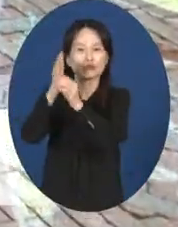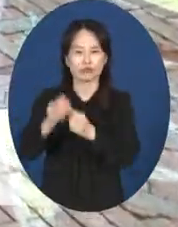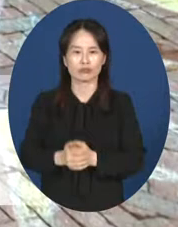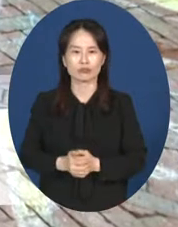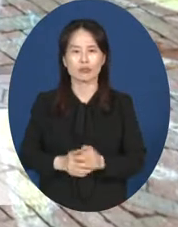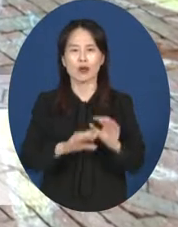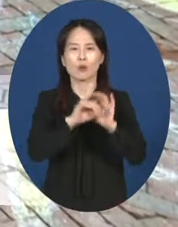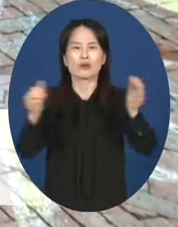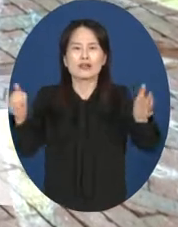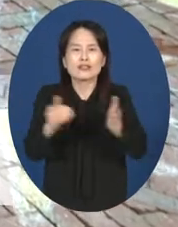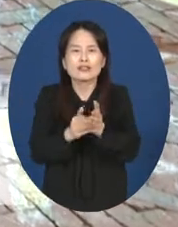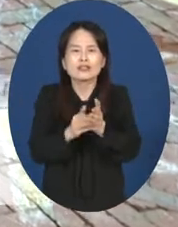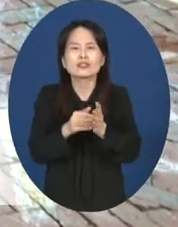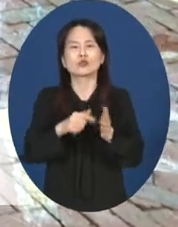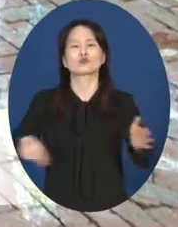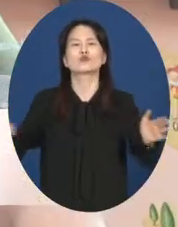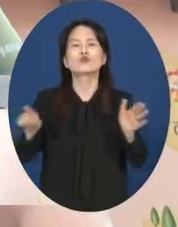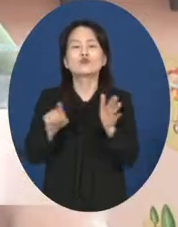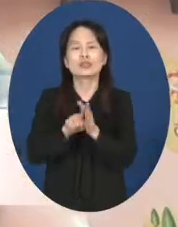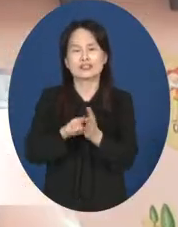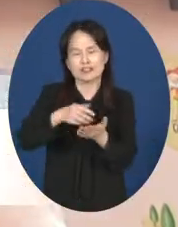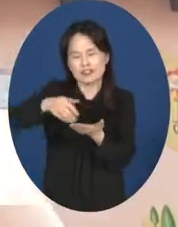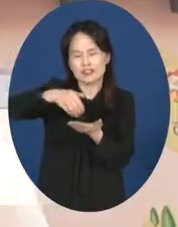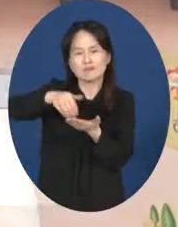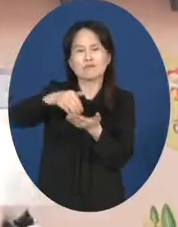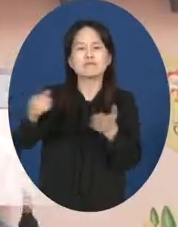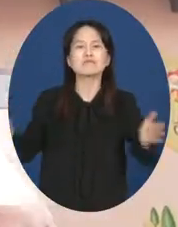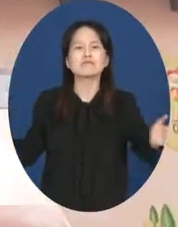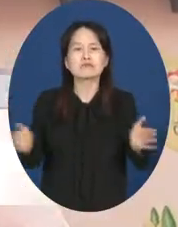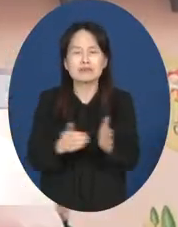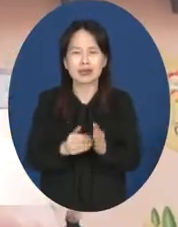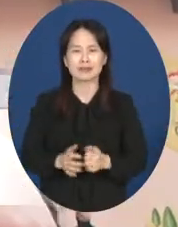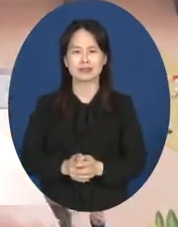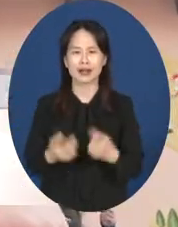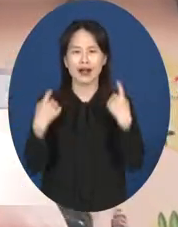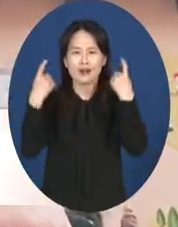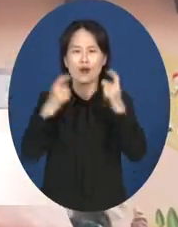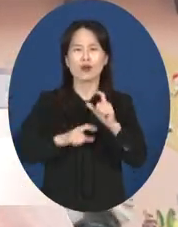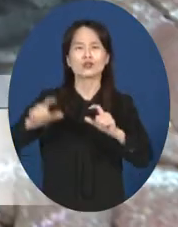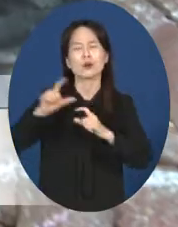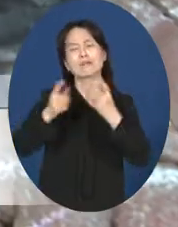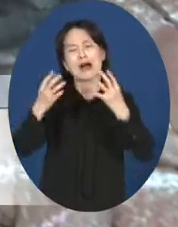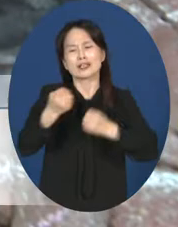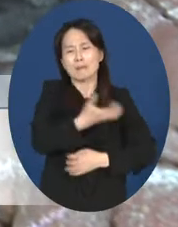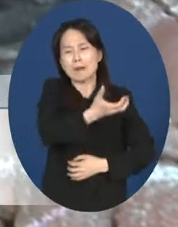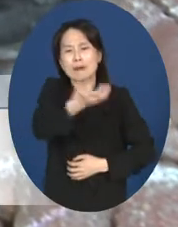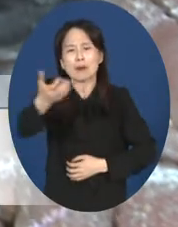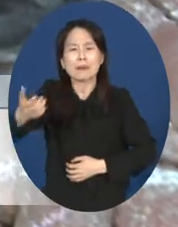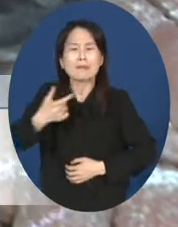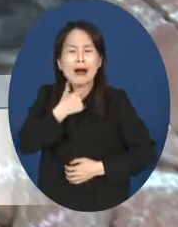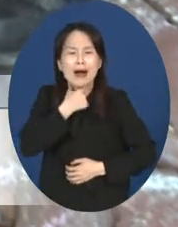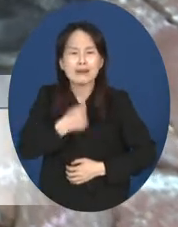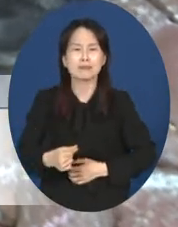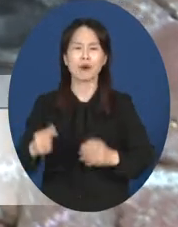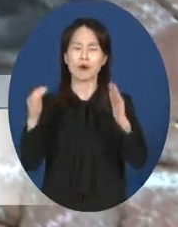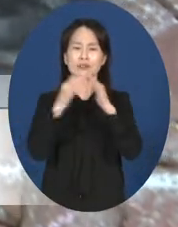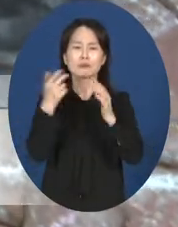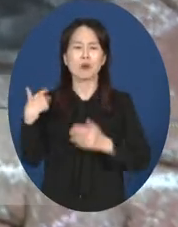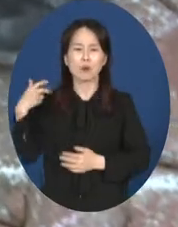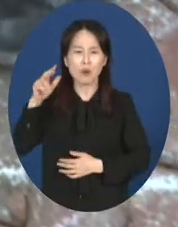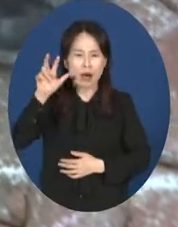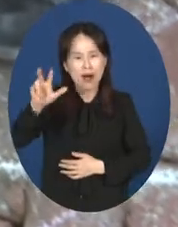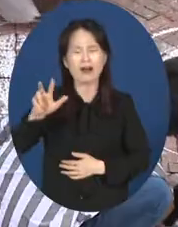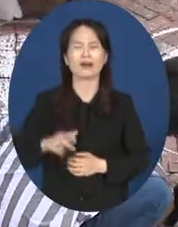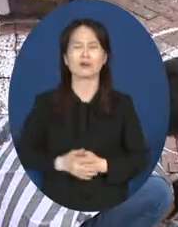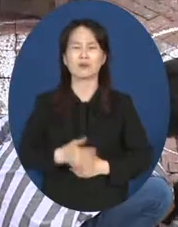Absolutely. We are ready to be done with the virus. We are ready to enjoy our life. Be mask free. Travel, see our families